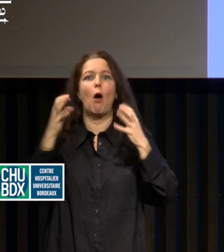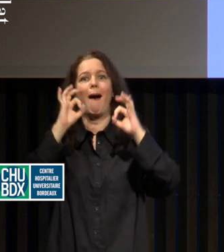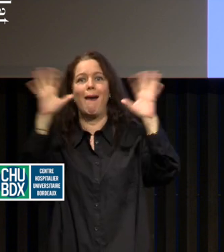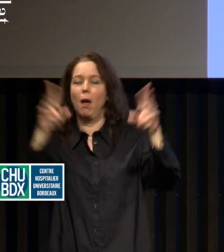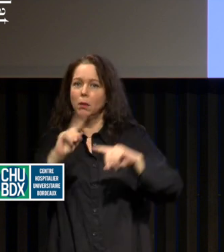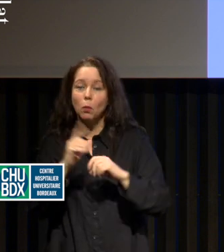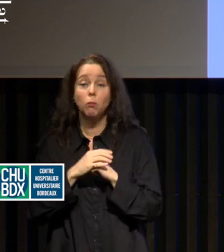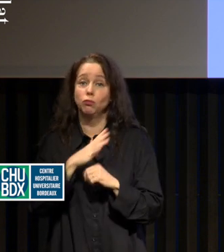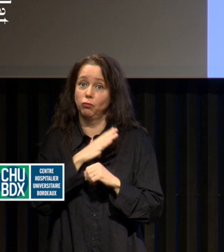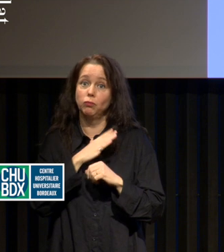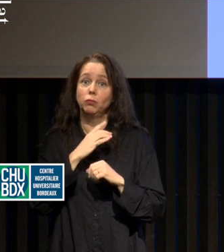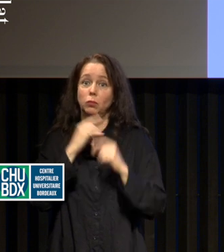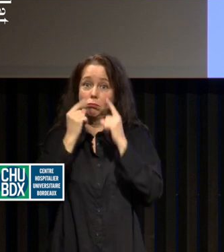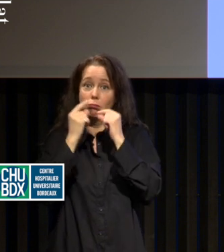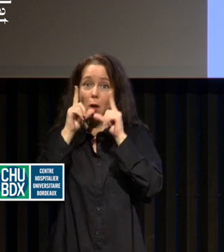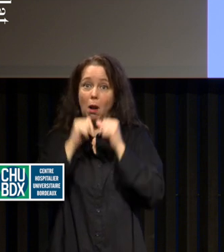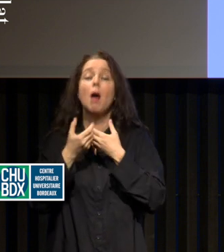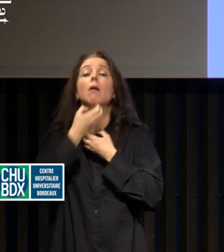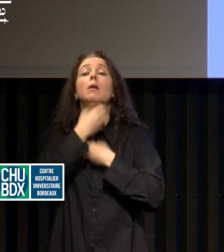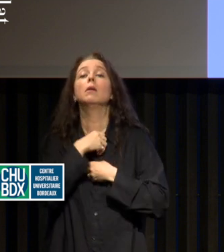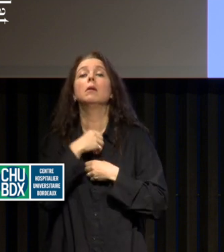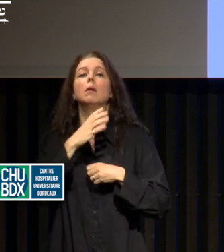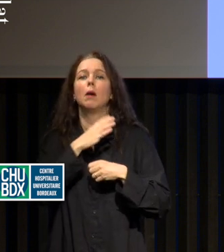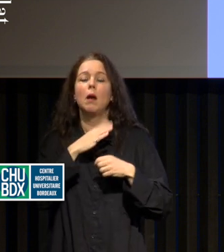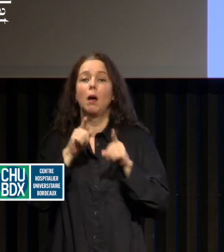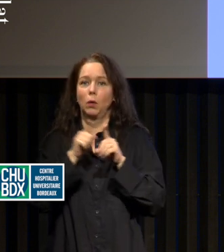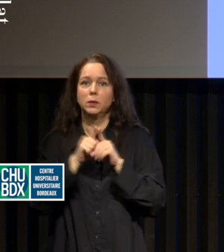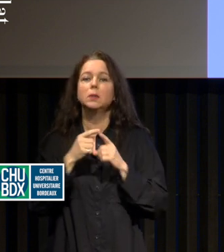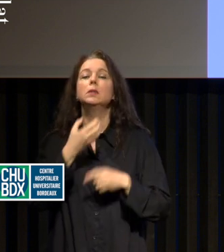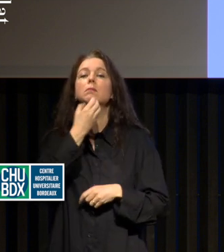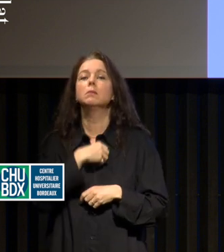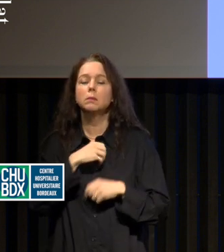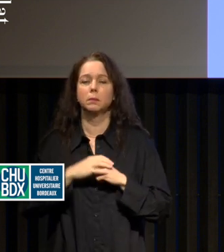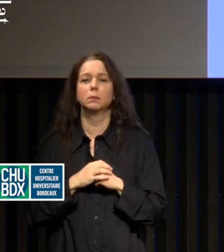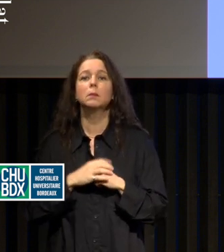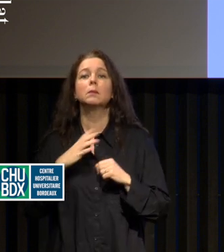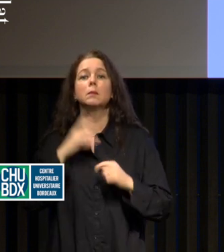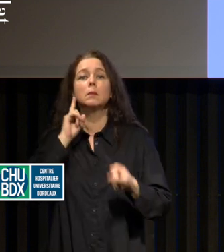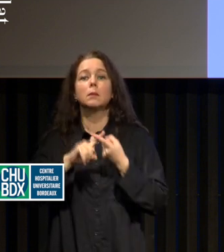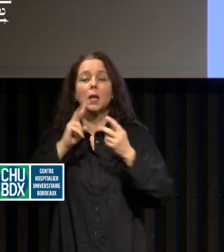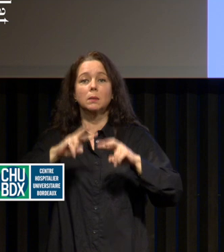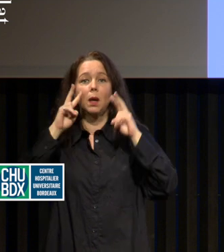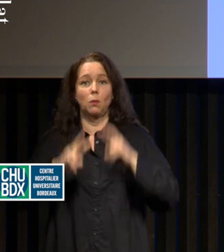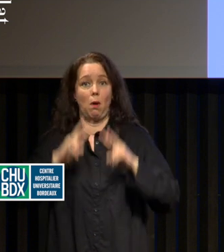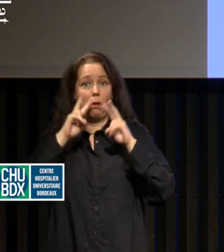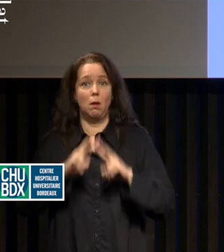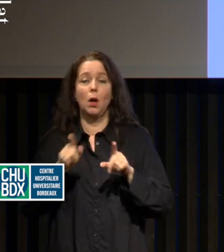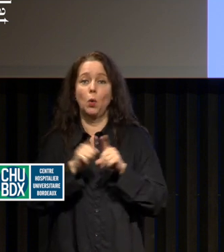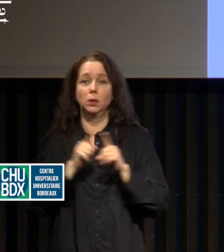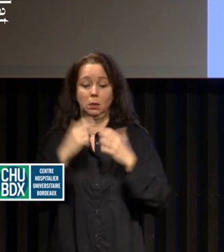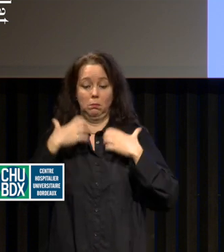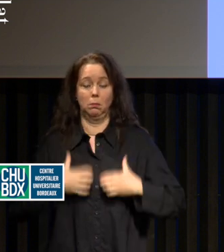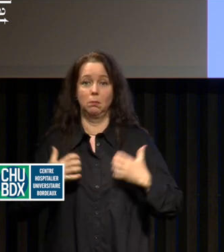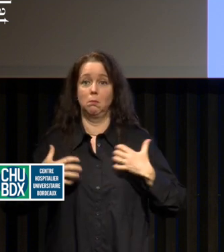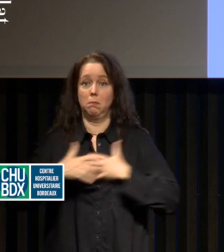gorge le microbiote oropharyngé, qu'étudient beaucoup les collègues ORL. Il y a un microbiote respiratoire. Ce microbiote respiratoire, lui aussi, il est de plus